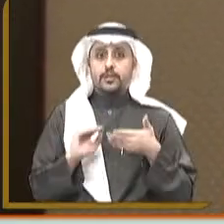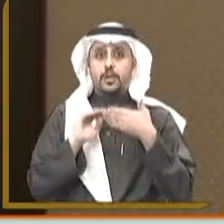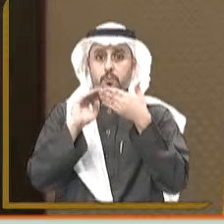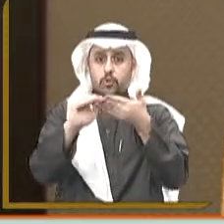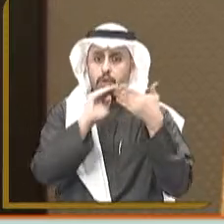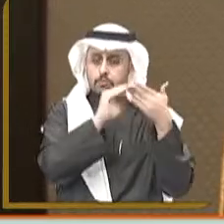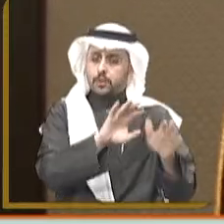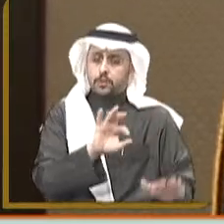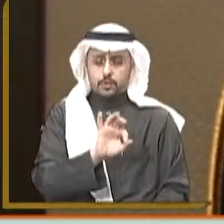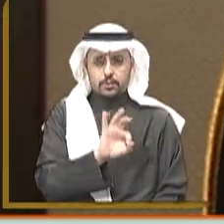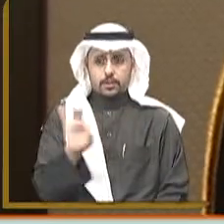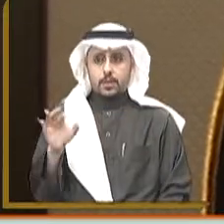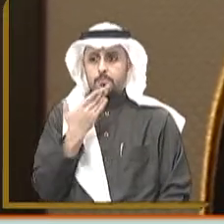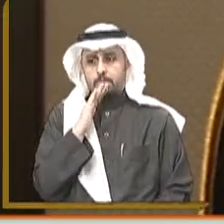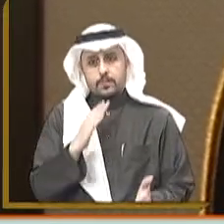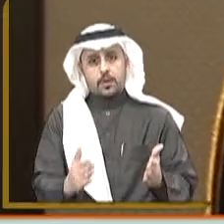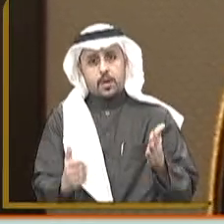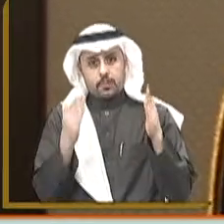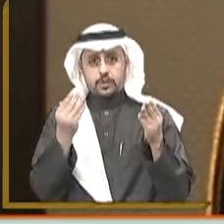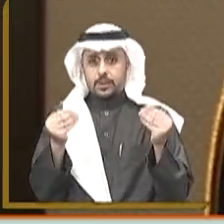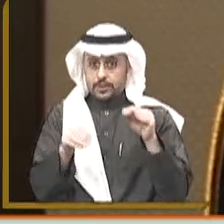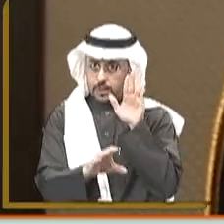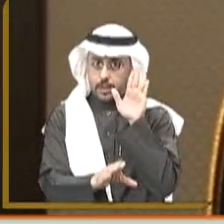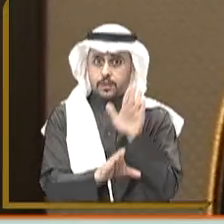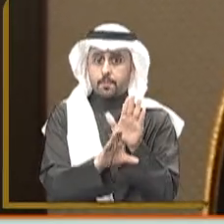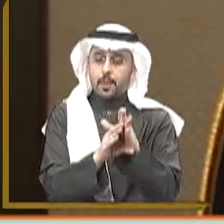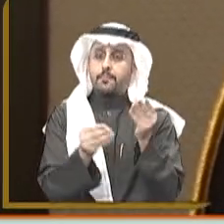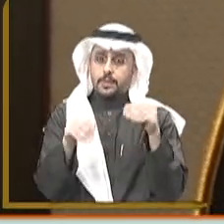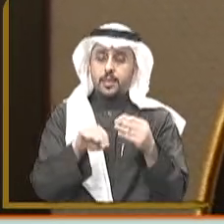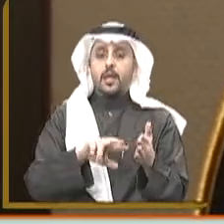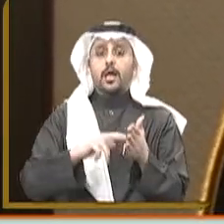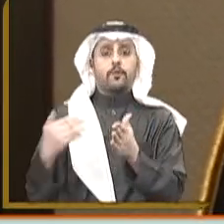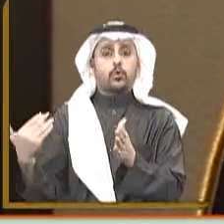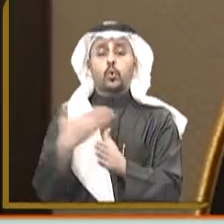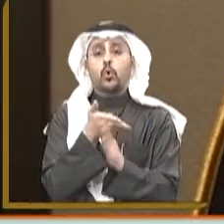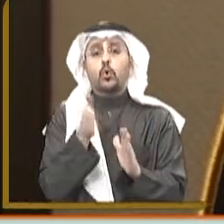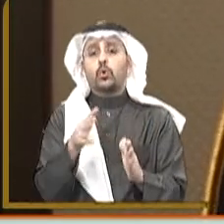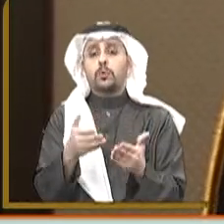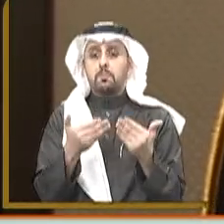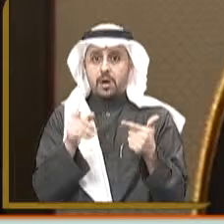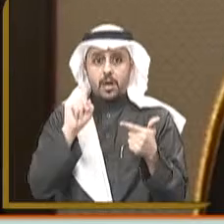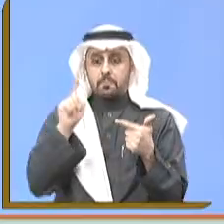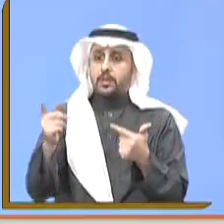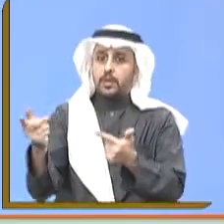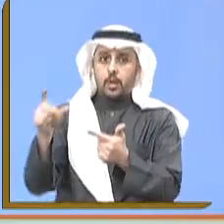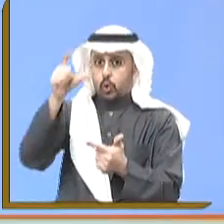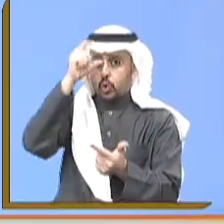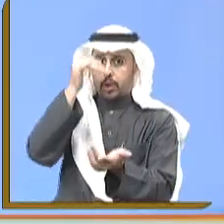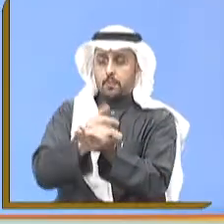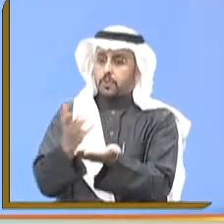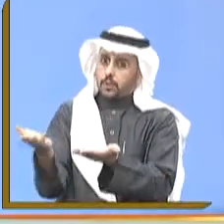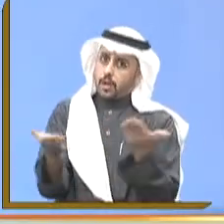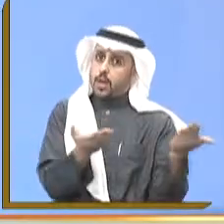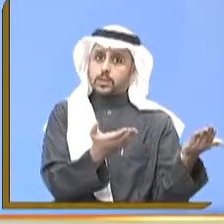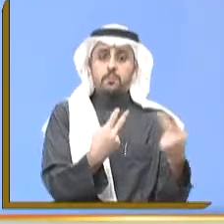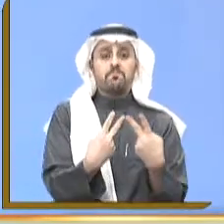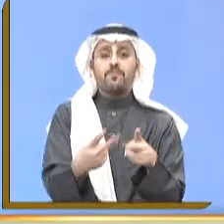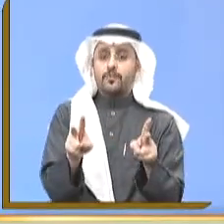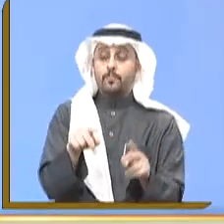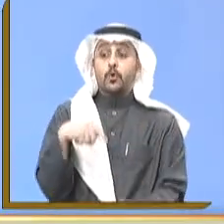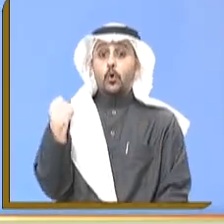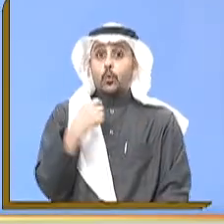إجراءات العمل بين البلدين، وبحثنا كل طرق لتسهيل إجراءات. وزير